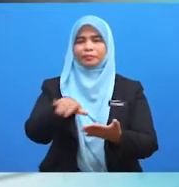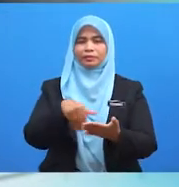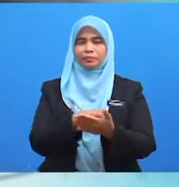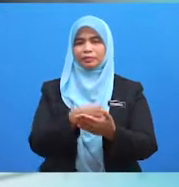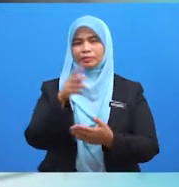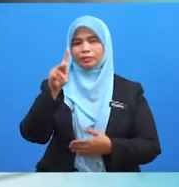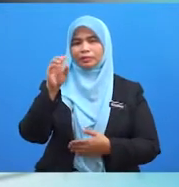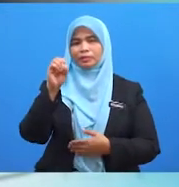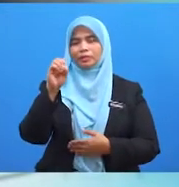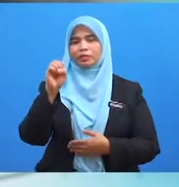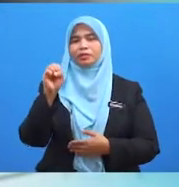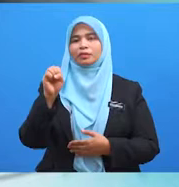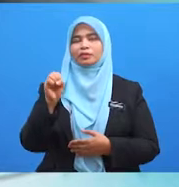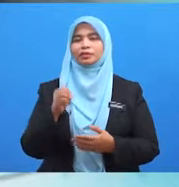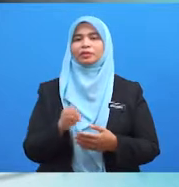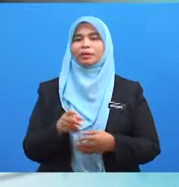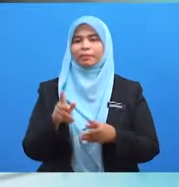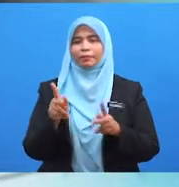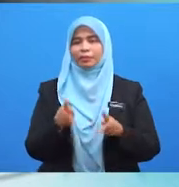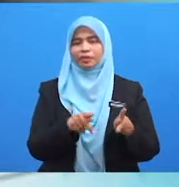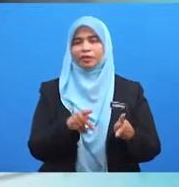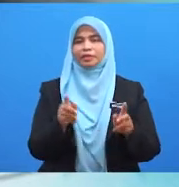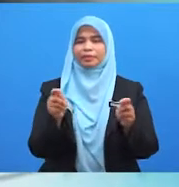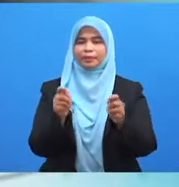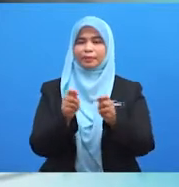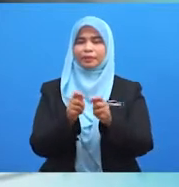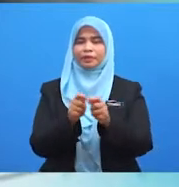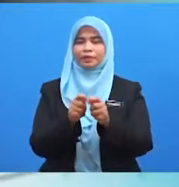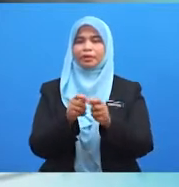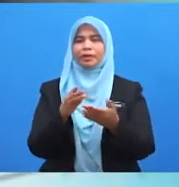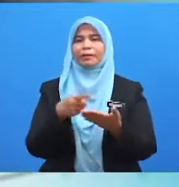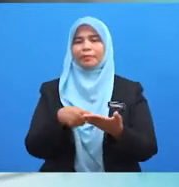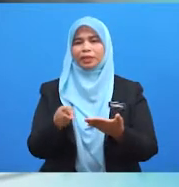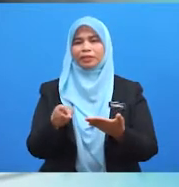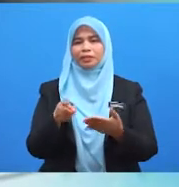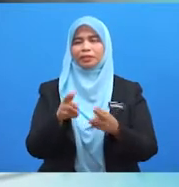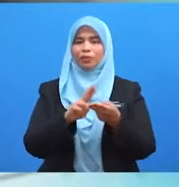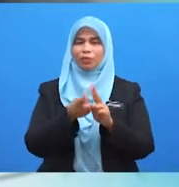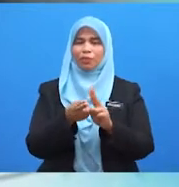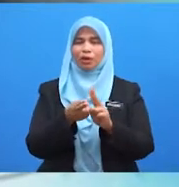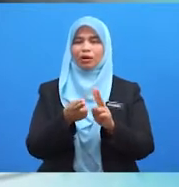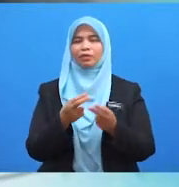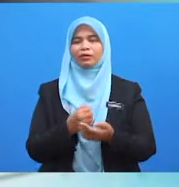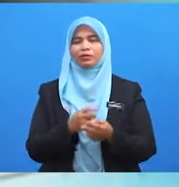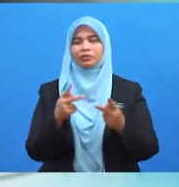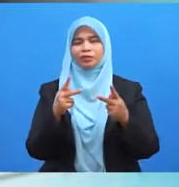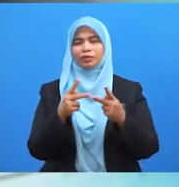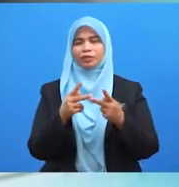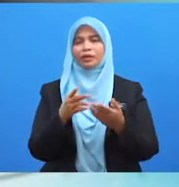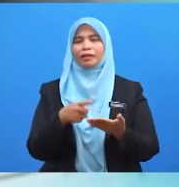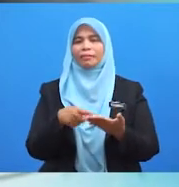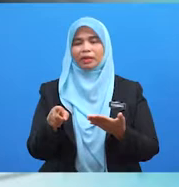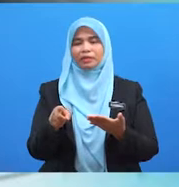yang diperlukan untuk membiayai projek seperti belanja ubah suai, belanja